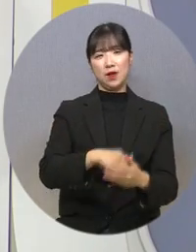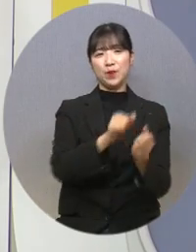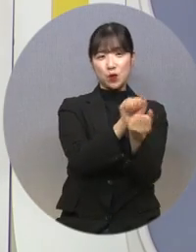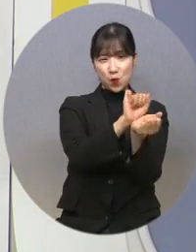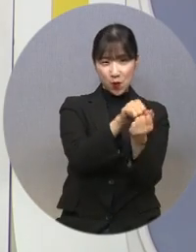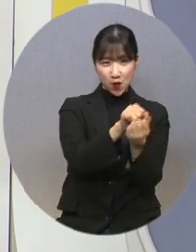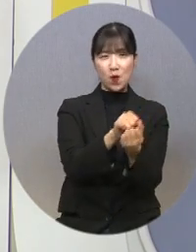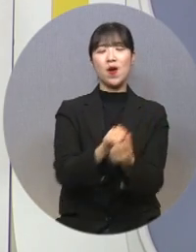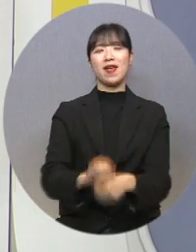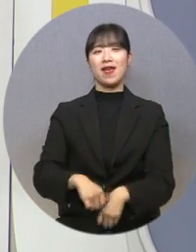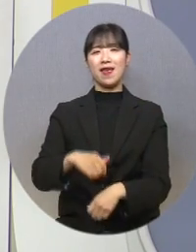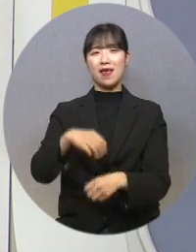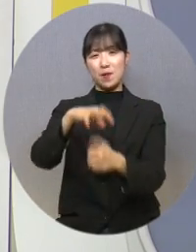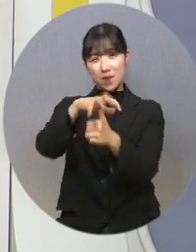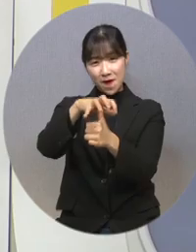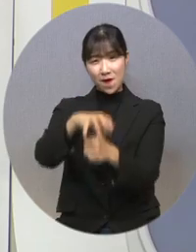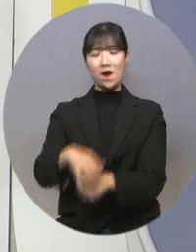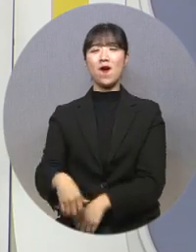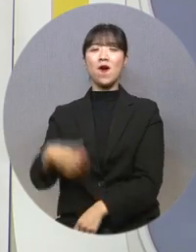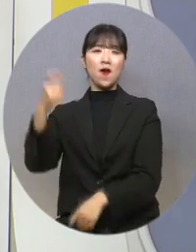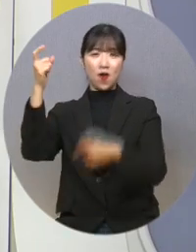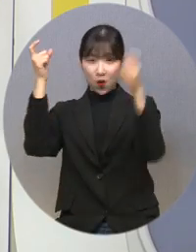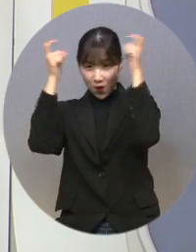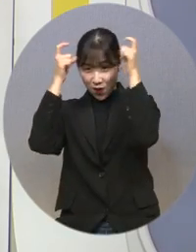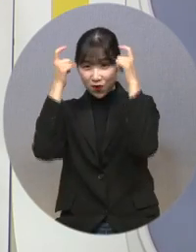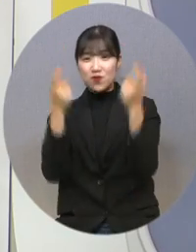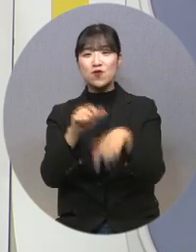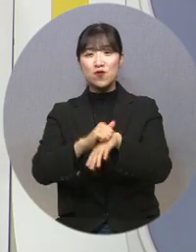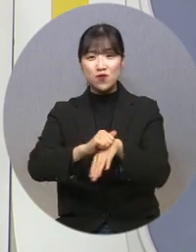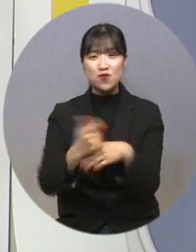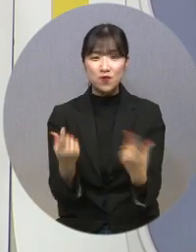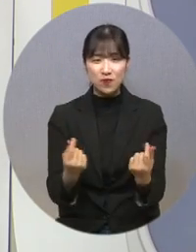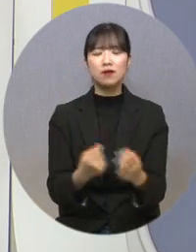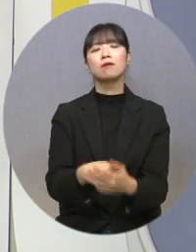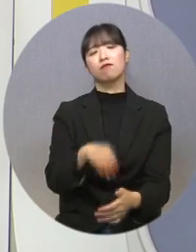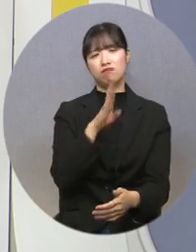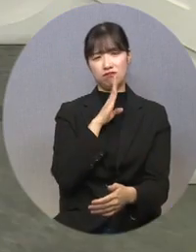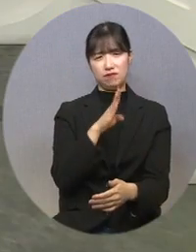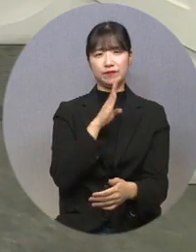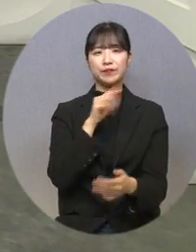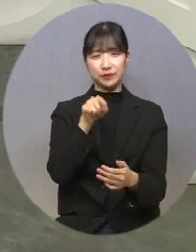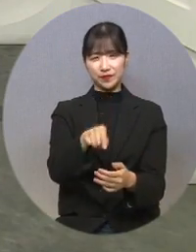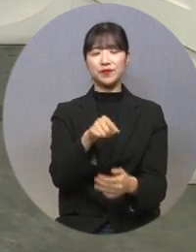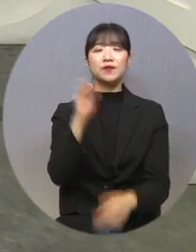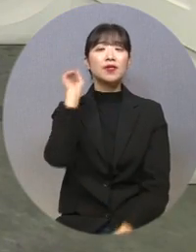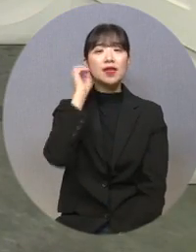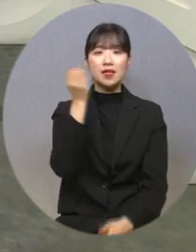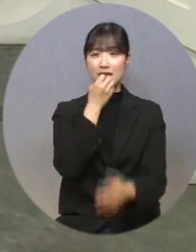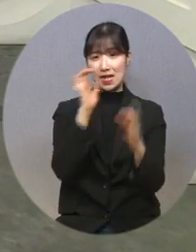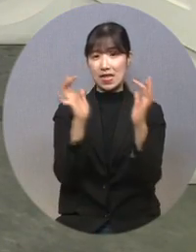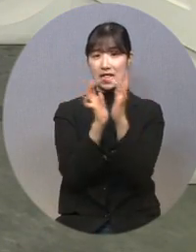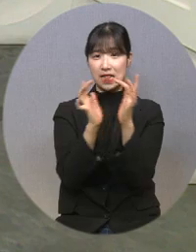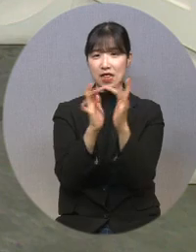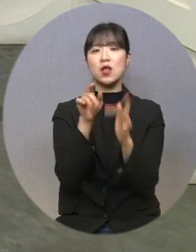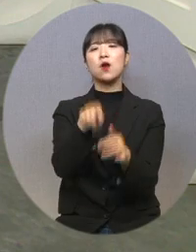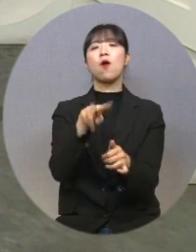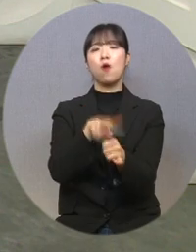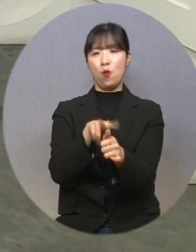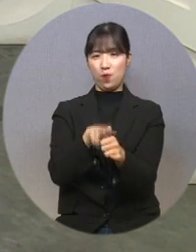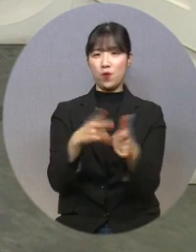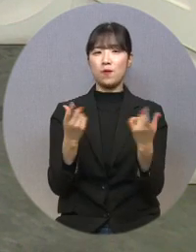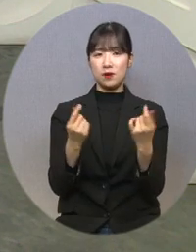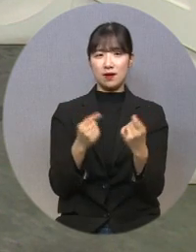맞습니다. 아, 먹고 싶다. 네, 남도장터에는 우리 네. 전라남도 대표 온라인 쇼핑몰이고요. 네. 22개 시군에서